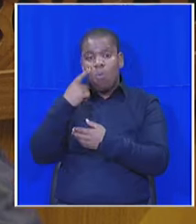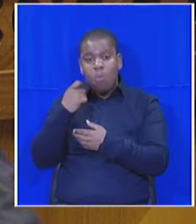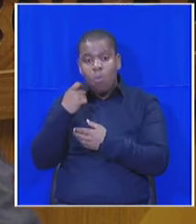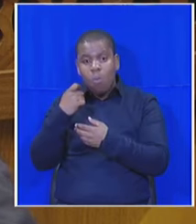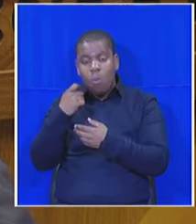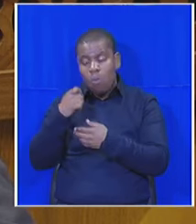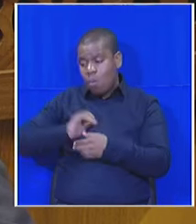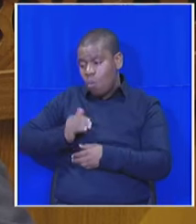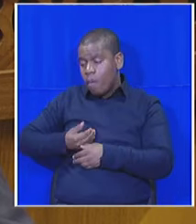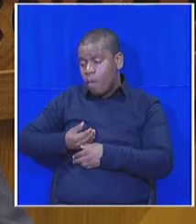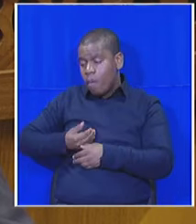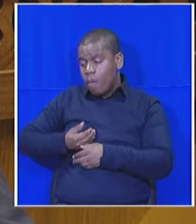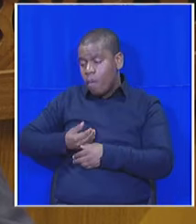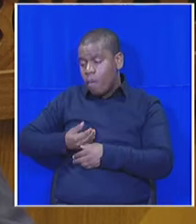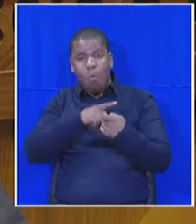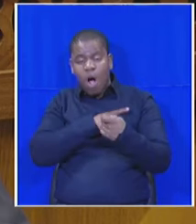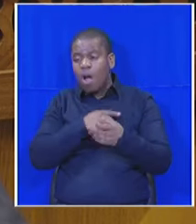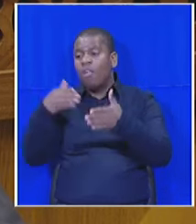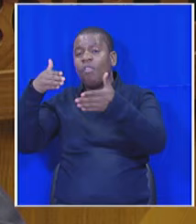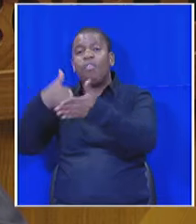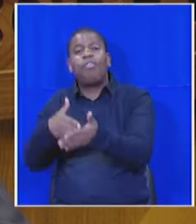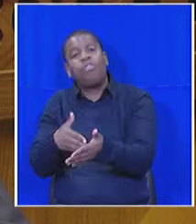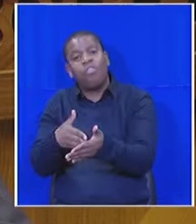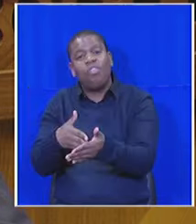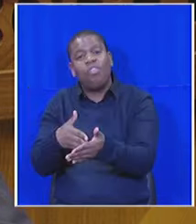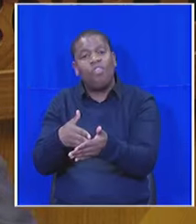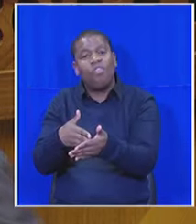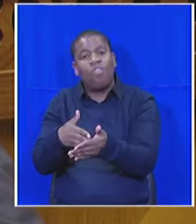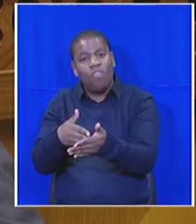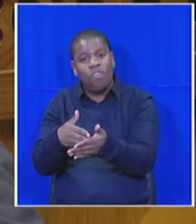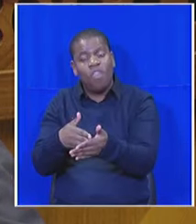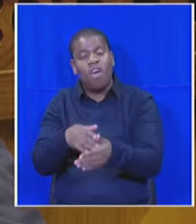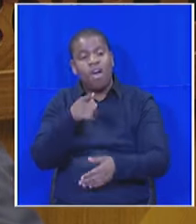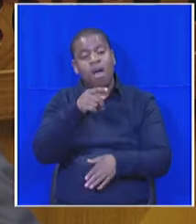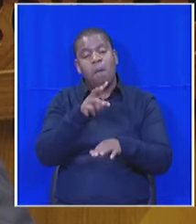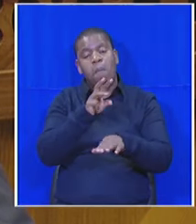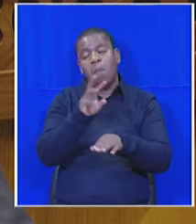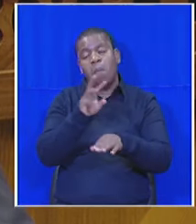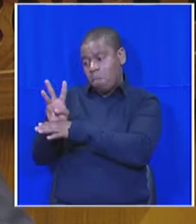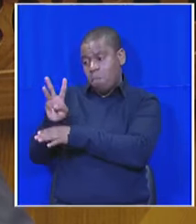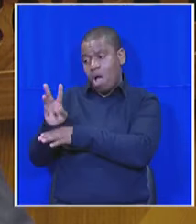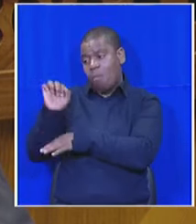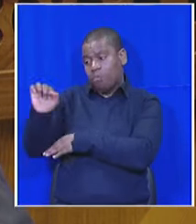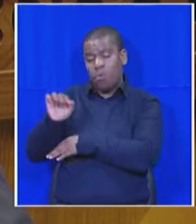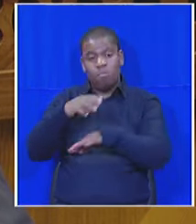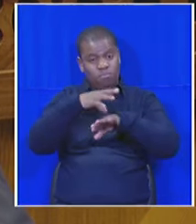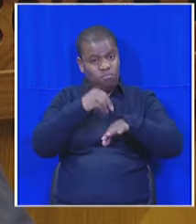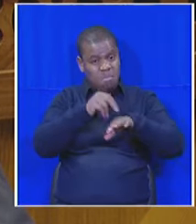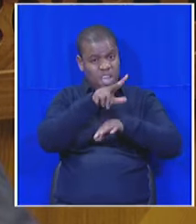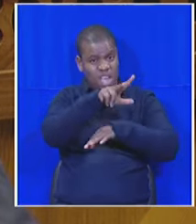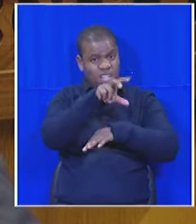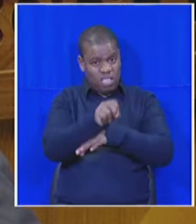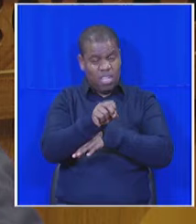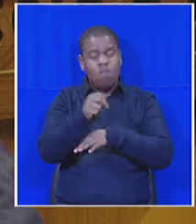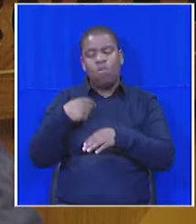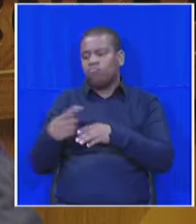het daardie dag 80 jaar oud geword. Dis 'n eenmaal gebeurtenis. Dit as gevolg van SA Express